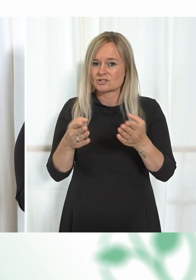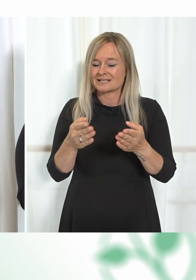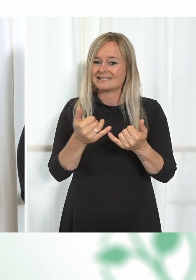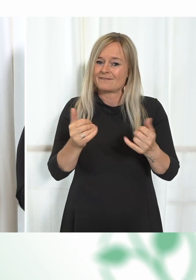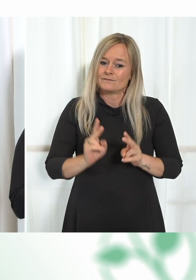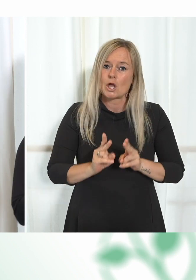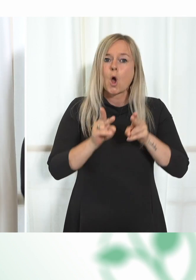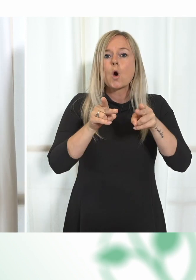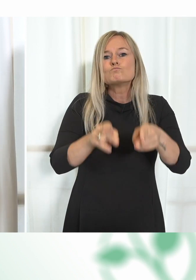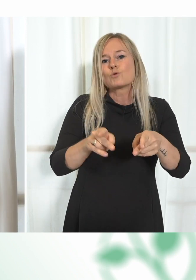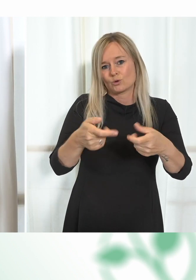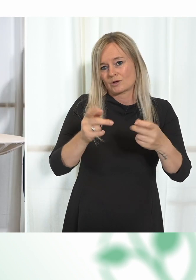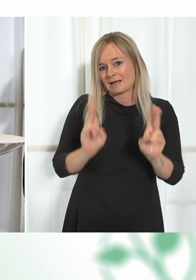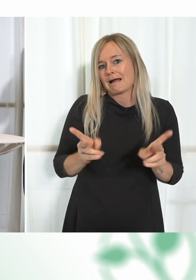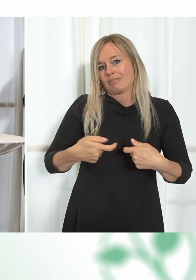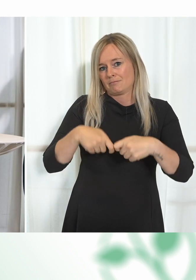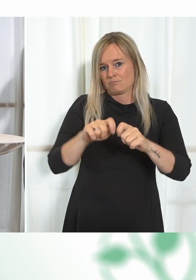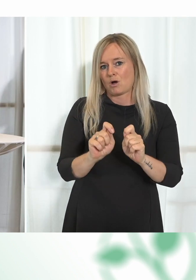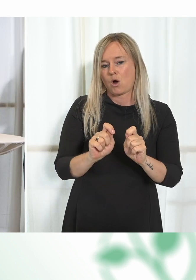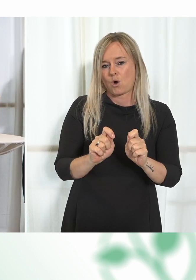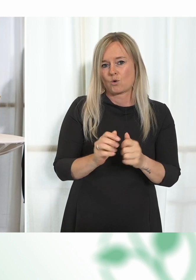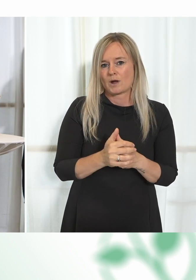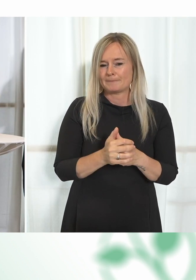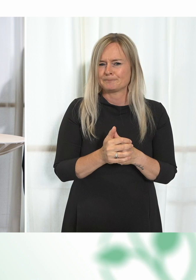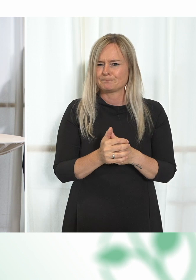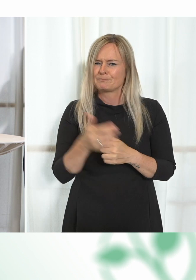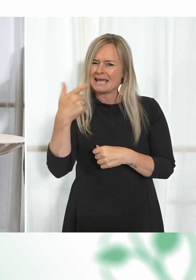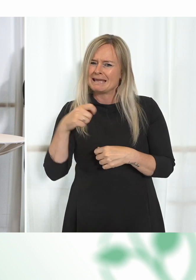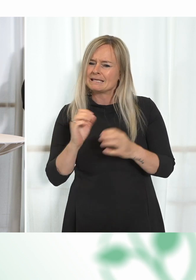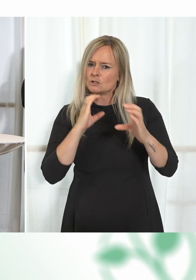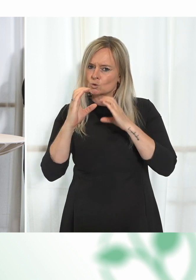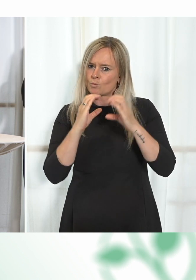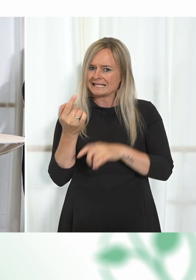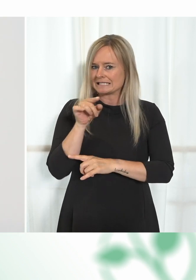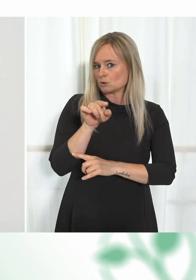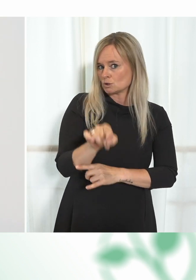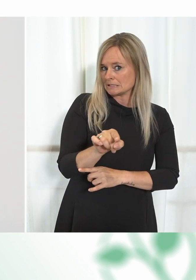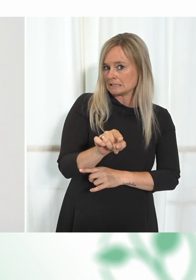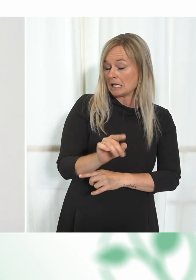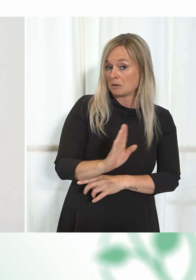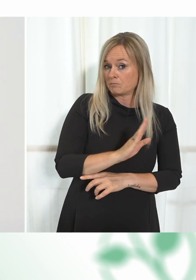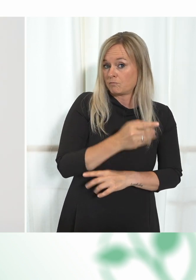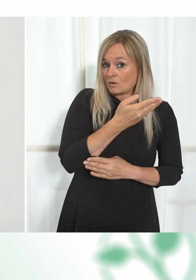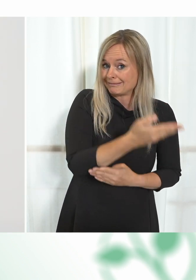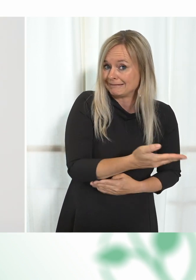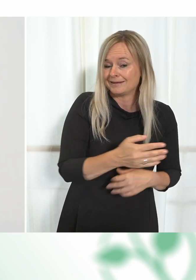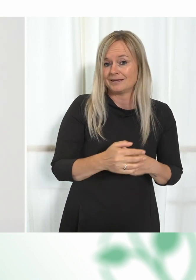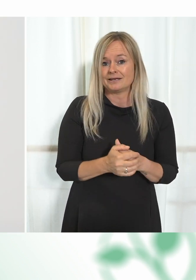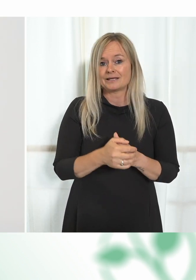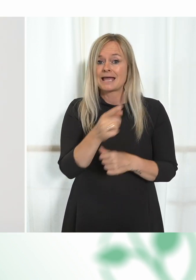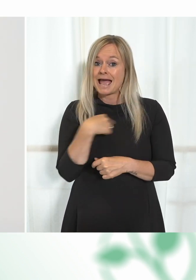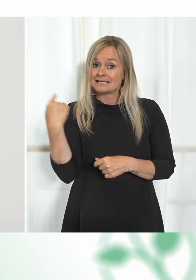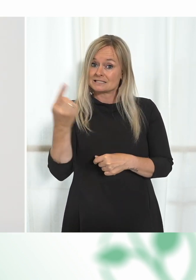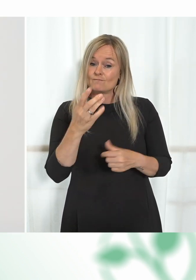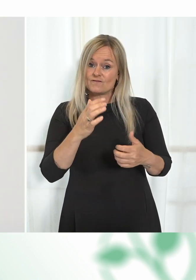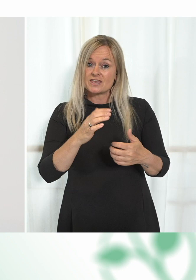gebaut werden kann. Gibt es Kommunikationstipps von Ihrer Seite, damit wir als Gesellschaft auch mit Menschen mit